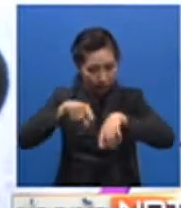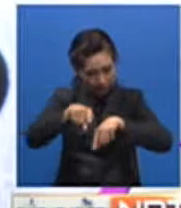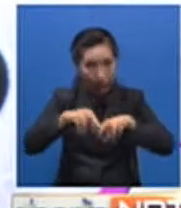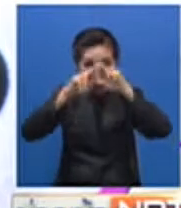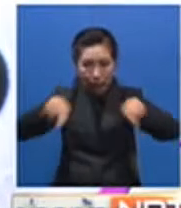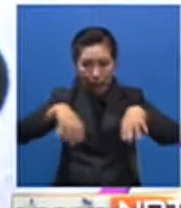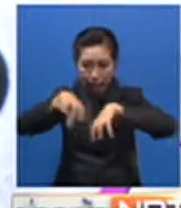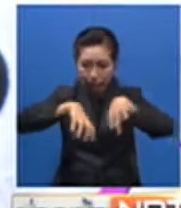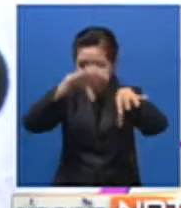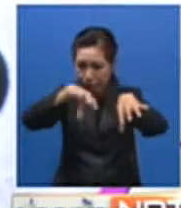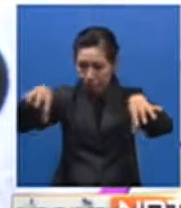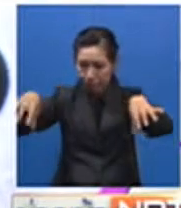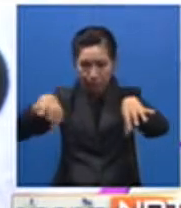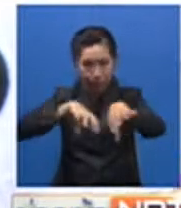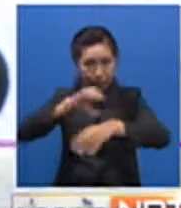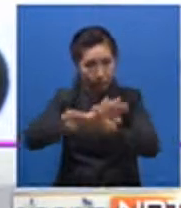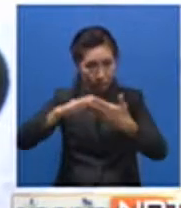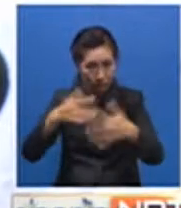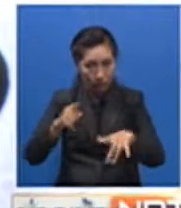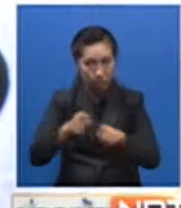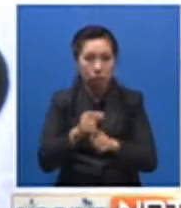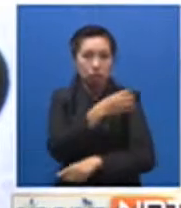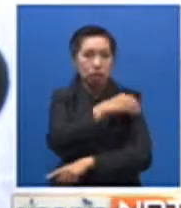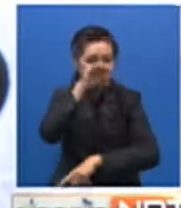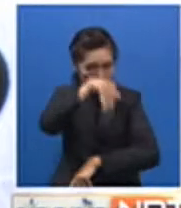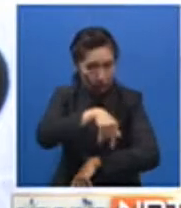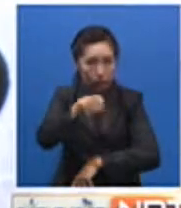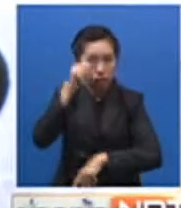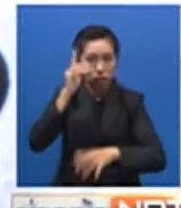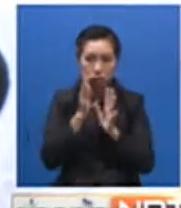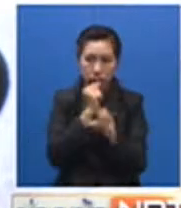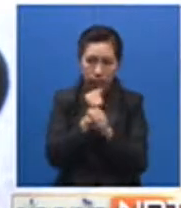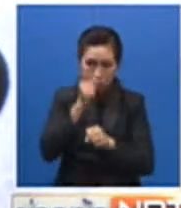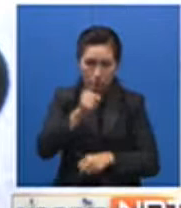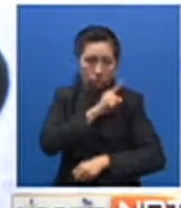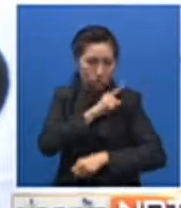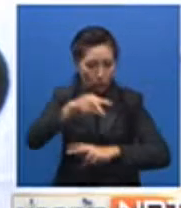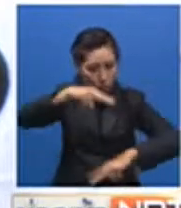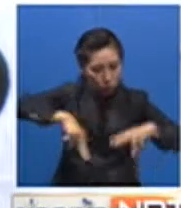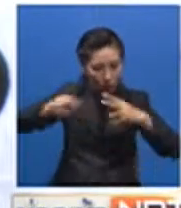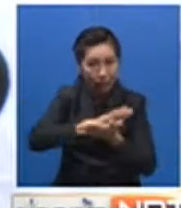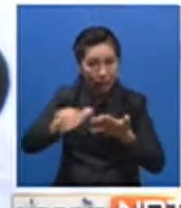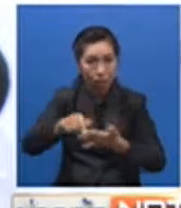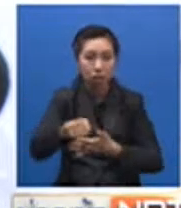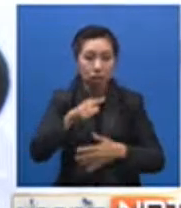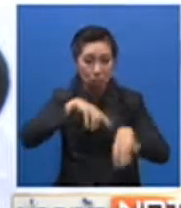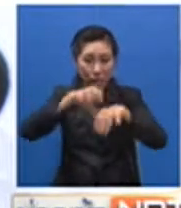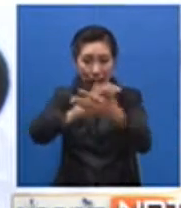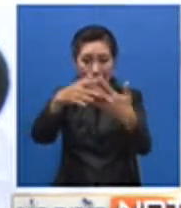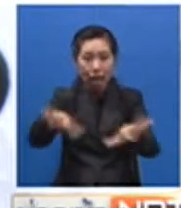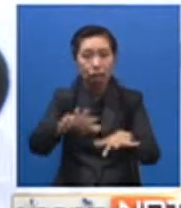ที่ของเขตเป็นเจ้าหน้าที่ของเจ้าที่เทศกิจต้องรักษาไว้ซึ่งความเป็นระเบียบเรียบร้อยครับเพราะนั้นถ้ากลับมาพบอีกมีความไม่เป็น